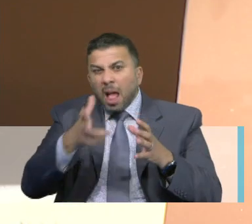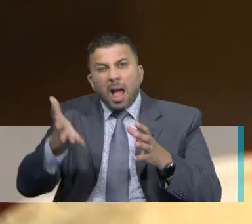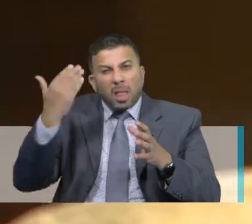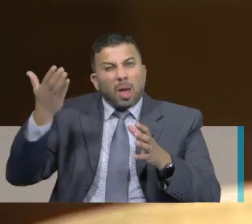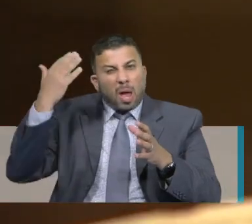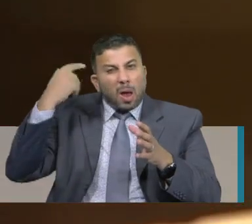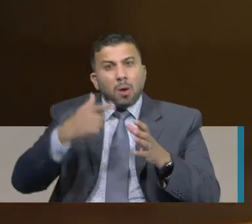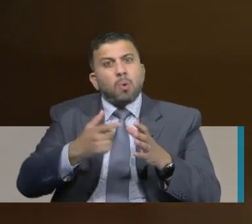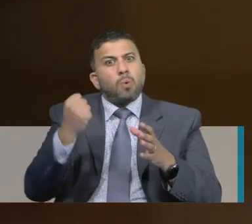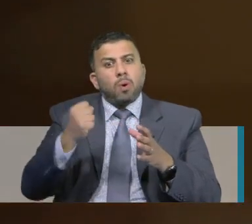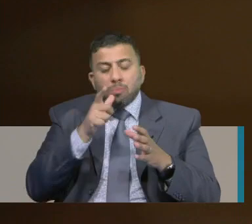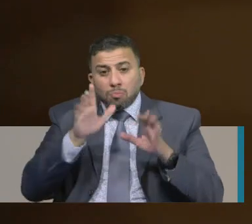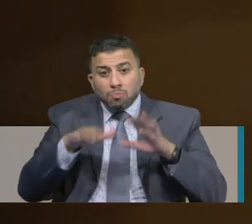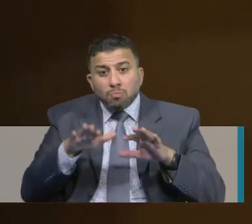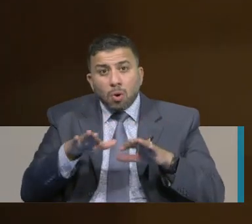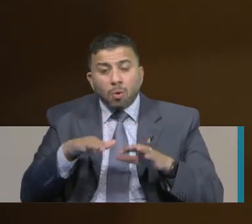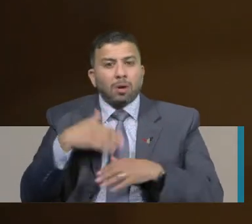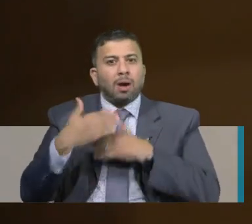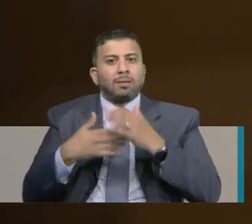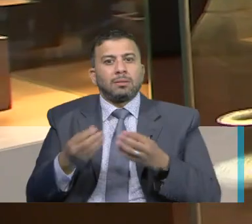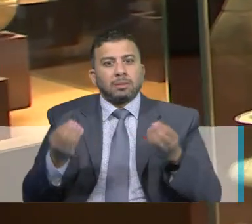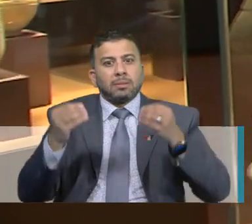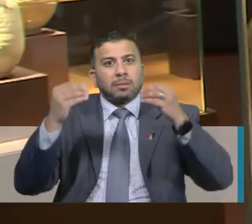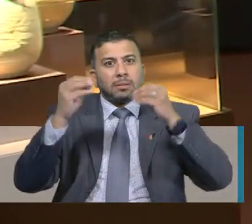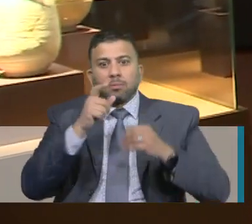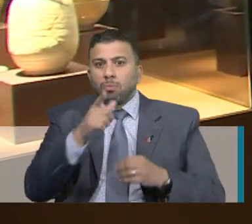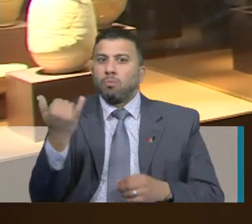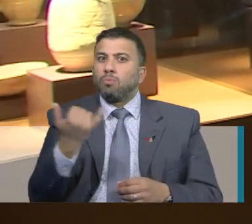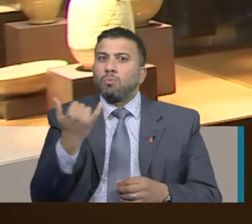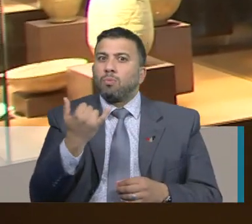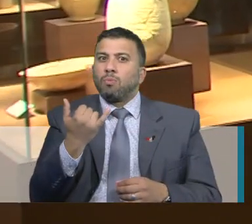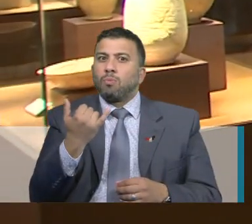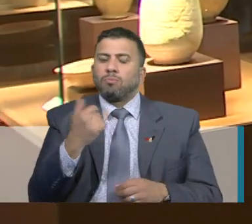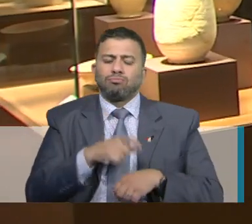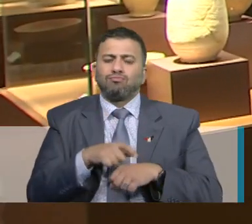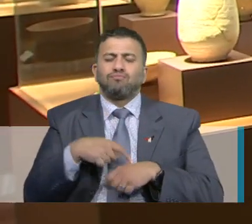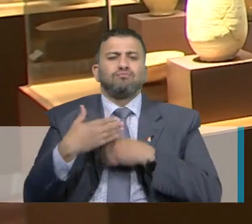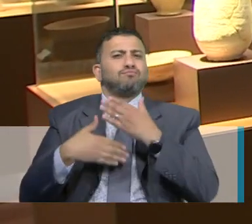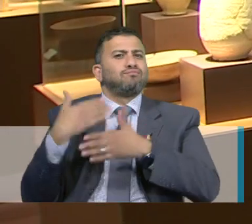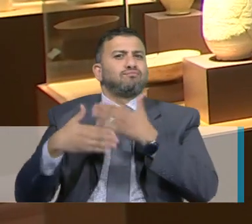أو طال بقاؤه على قيد الحياة وزادت مقاومته لمتغيرات الزمن.